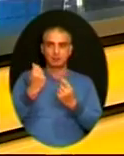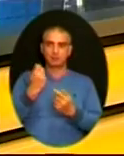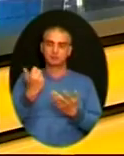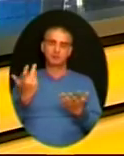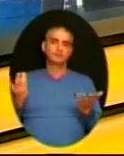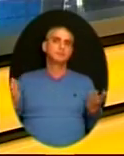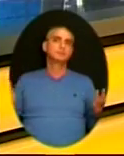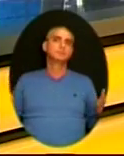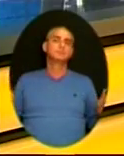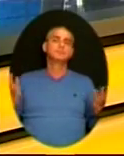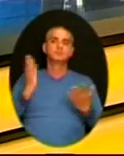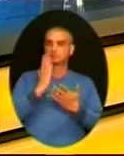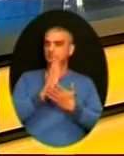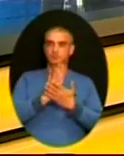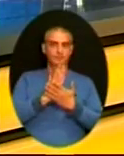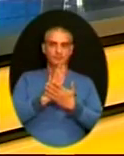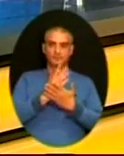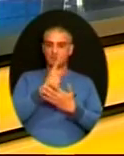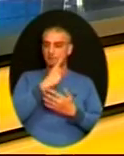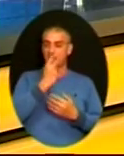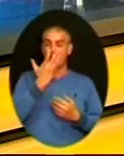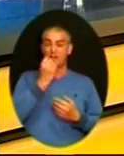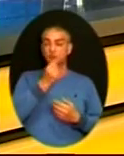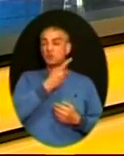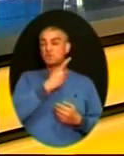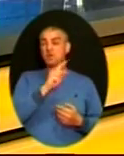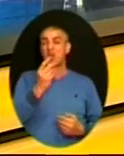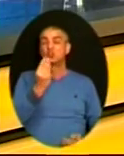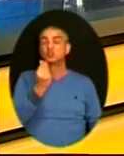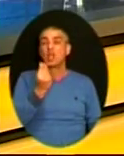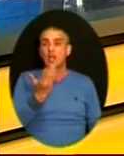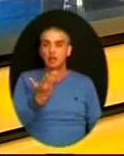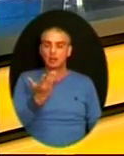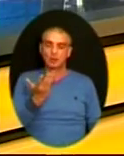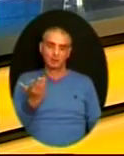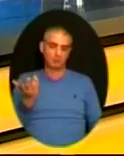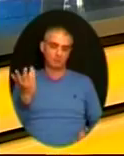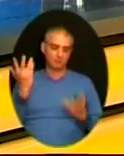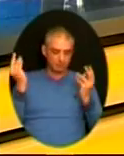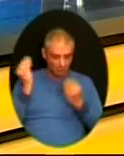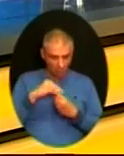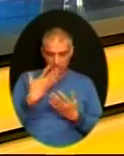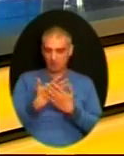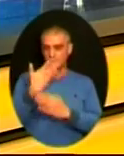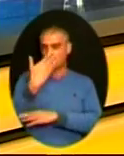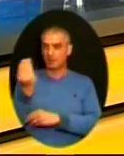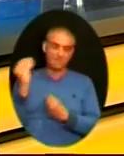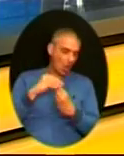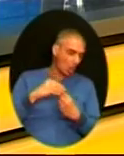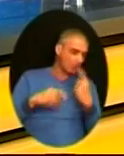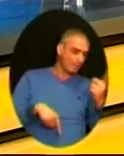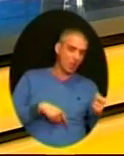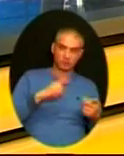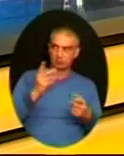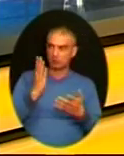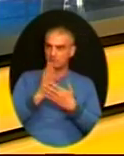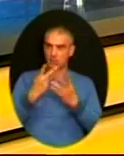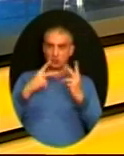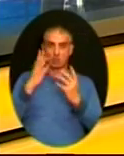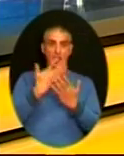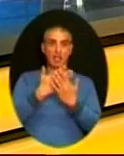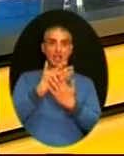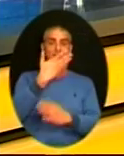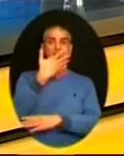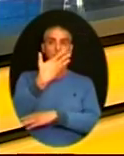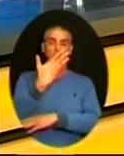כסף, מדובר כבר, כפי ששמעתי, על 150 מיליון שח, ומשיגים עוד את מדינה ועוד את מדינה ועוד, יש כבר יותר עדי